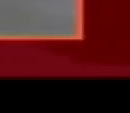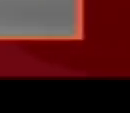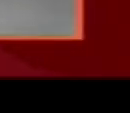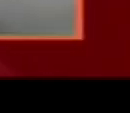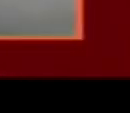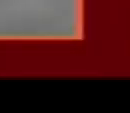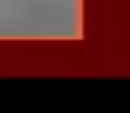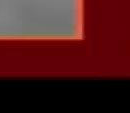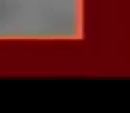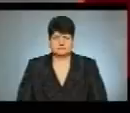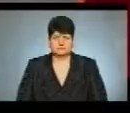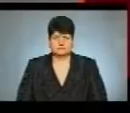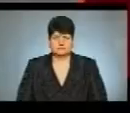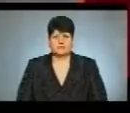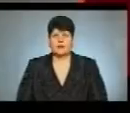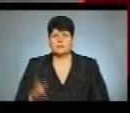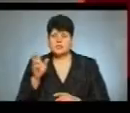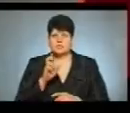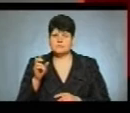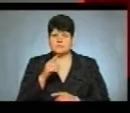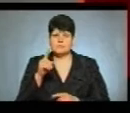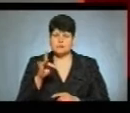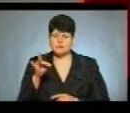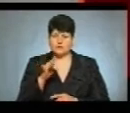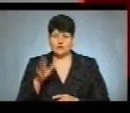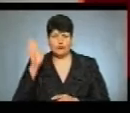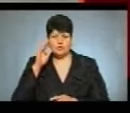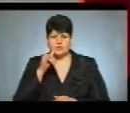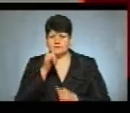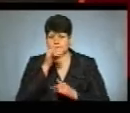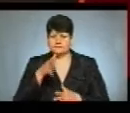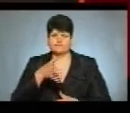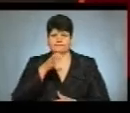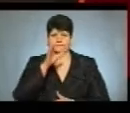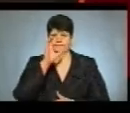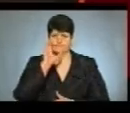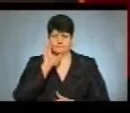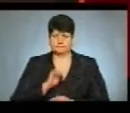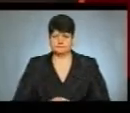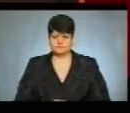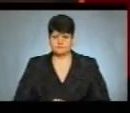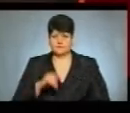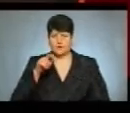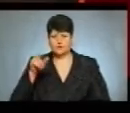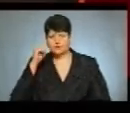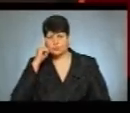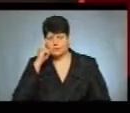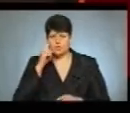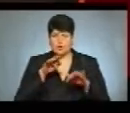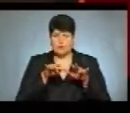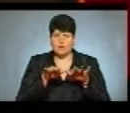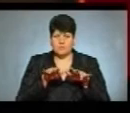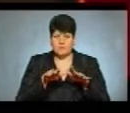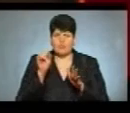У п'яти джерелах у Бережанському та Збаразькому районах вода непридатна для вживання. Люди думають, якщо прокип'ятять, значить там б'ють